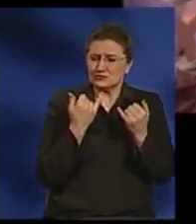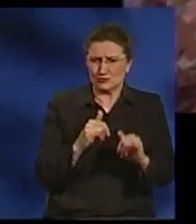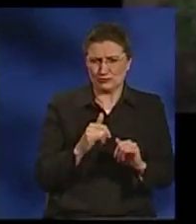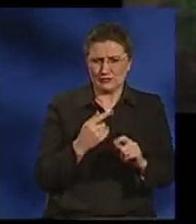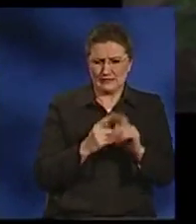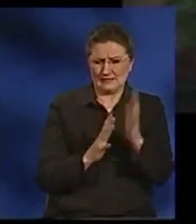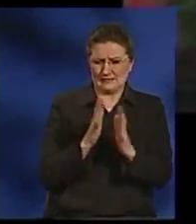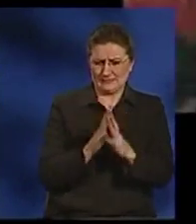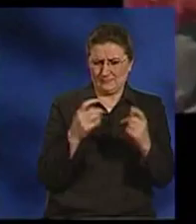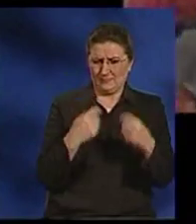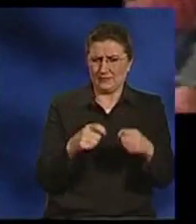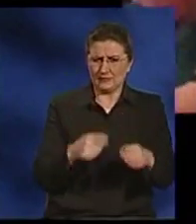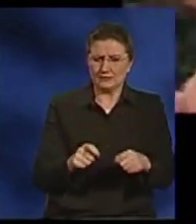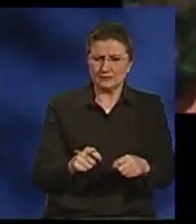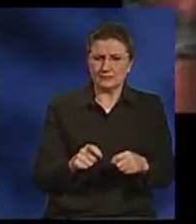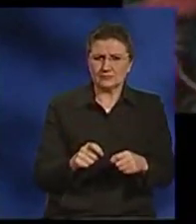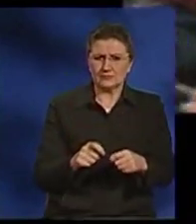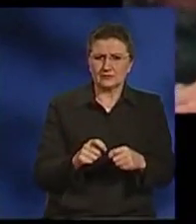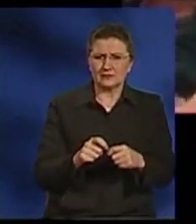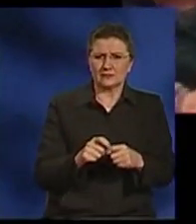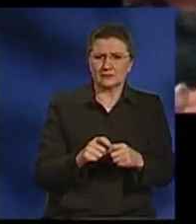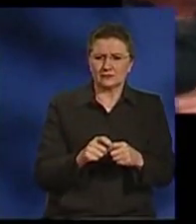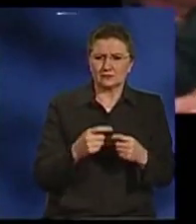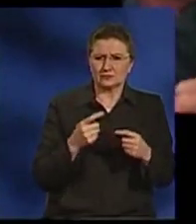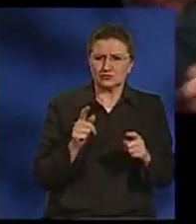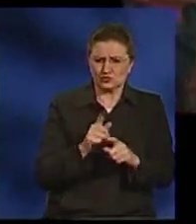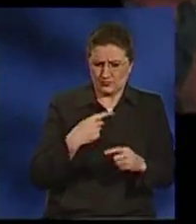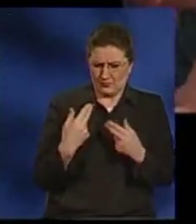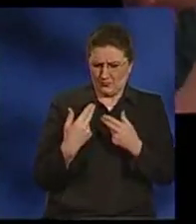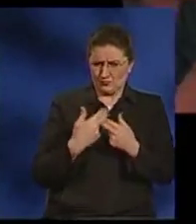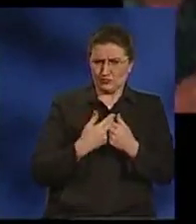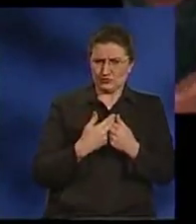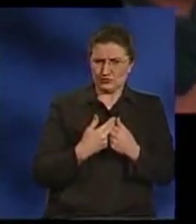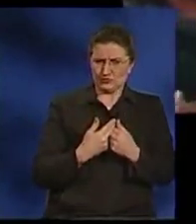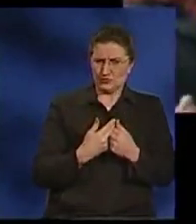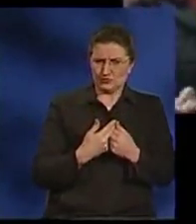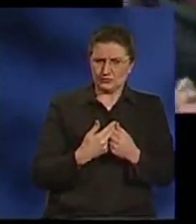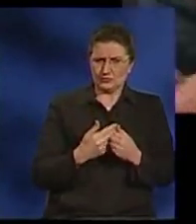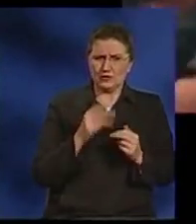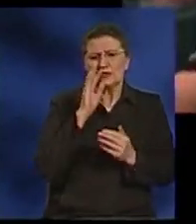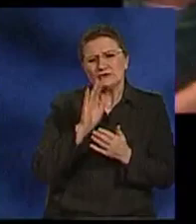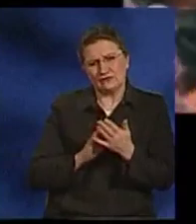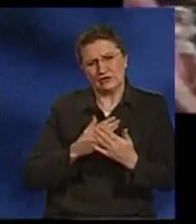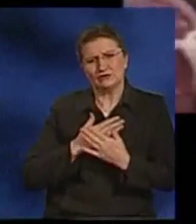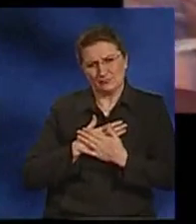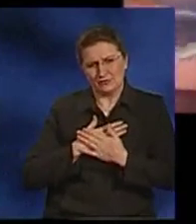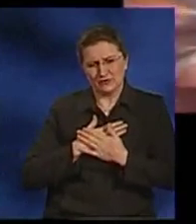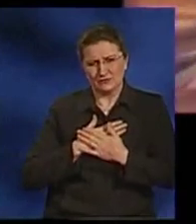лучшая зрение, слух. Вы с ним станете против. Ой, извините, пожалуйста. Ты посторожней. Ой, извините.